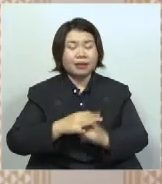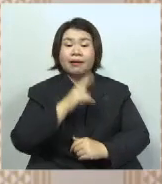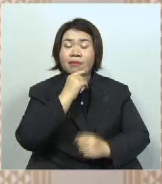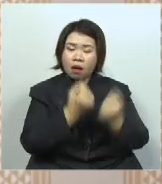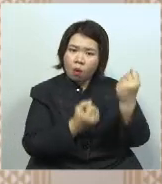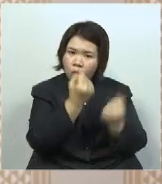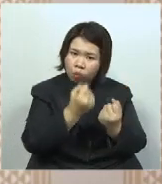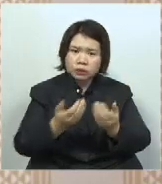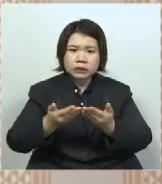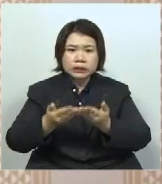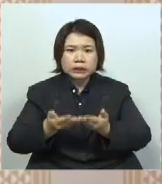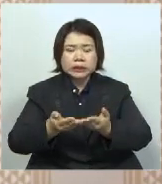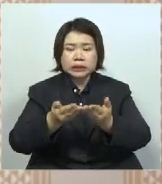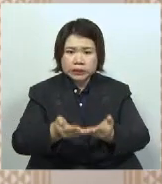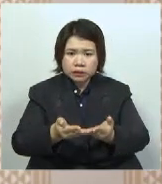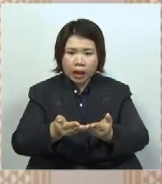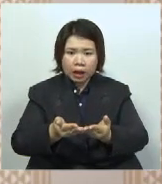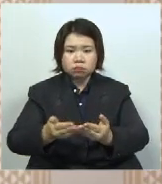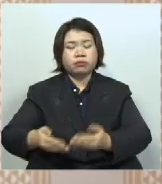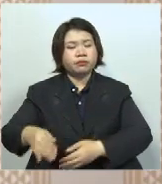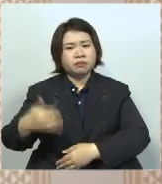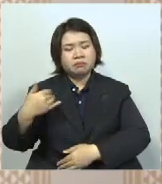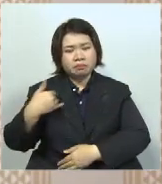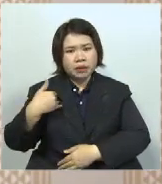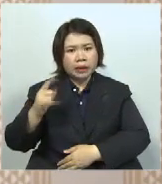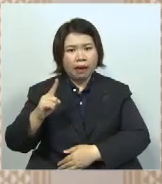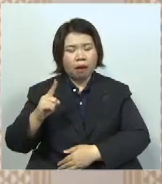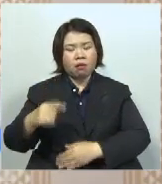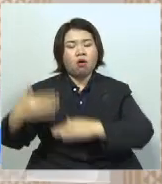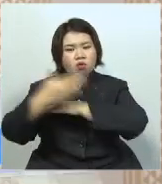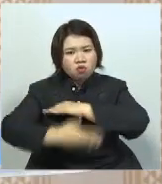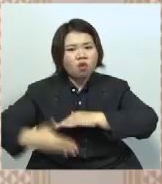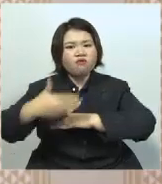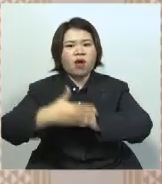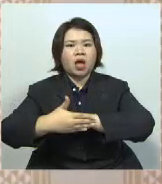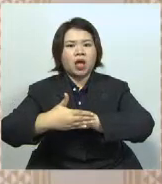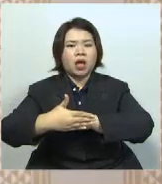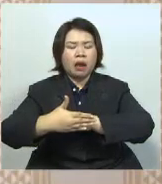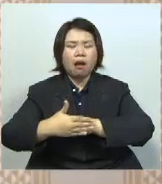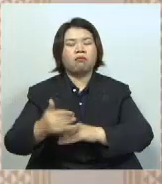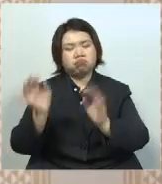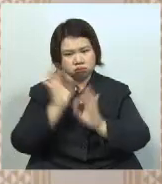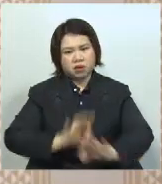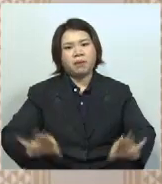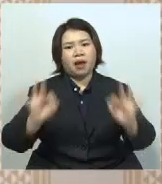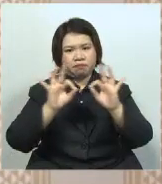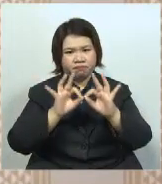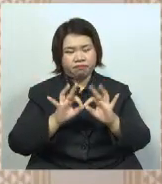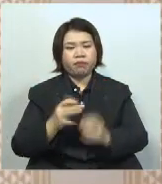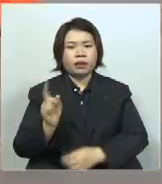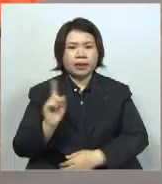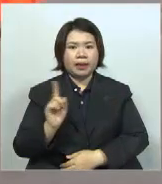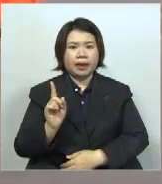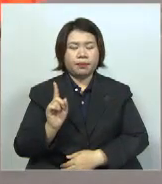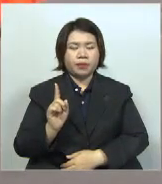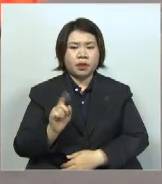างเรือนะคะแล้วก็ทางน้ำแล้วก็ทางรางเป็นสิ่งที่สำคัญอย่างยิ่งคือนอกจาก